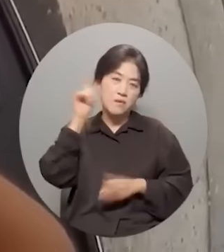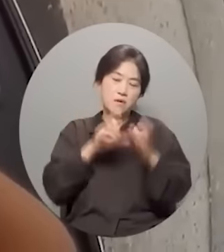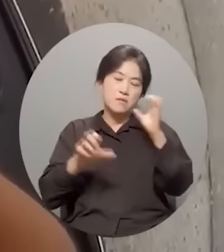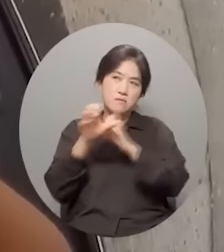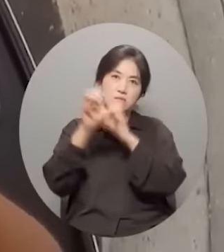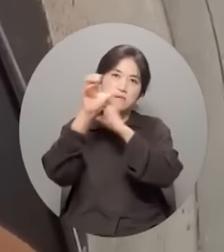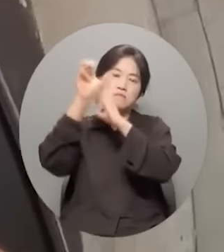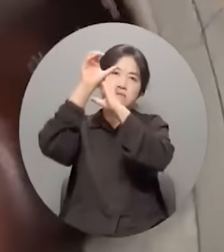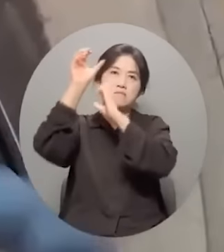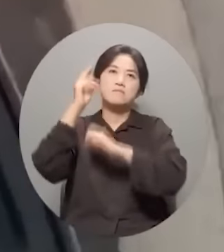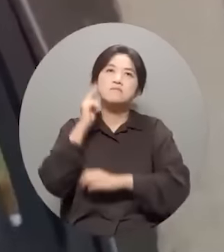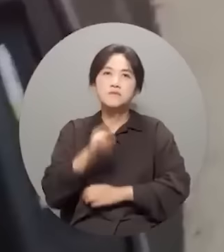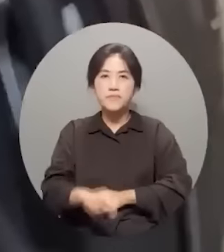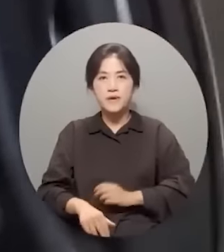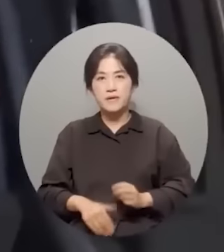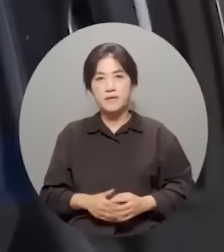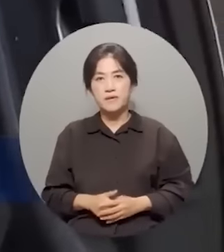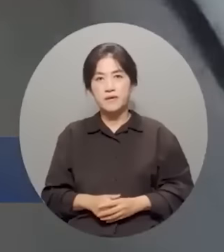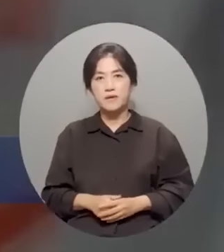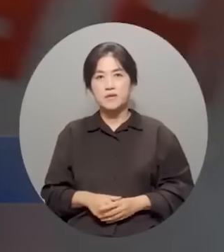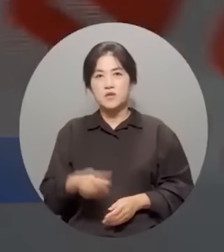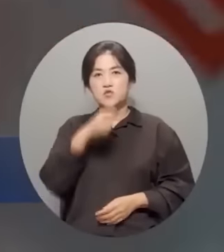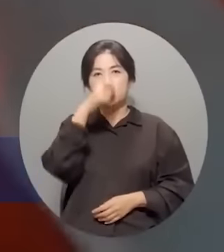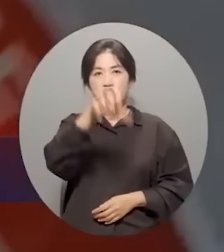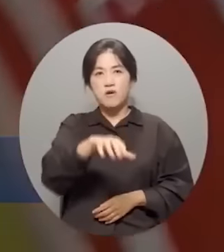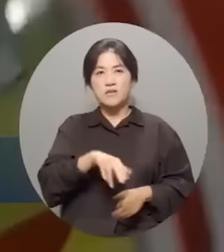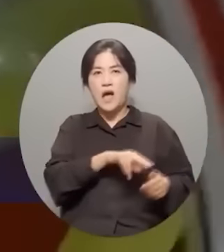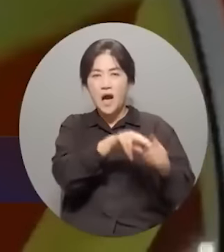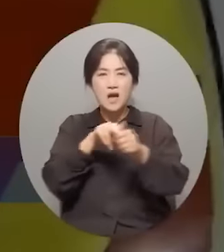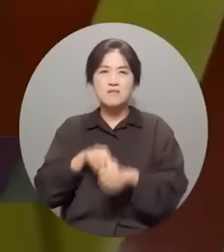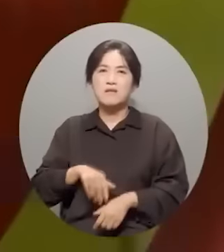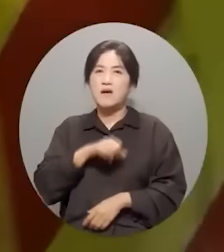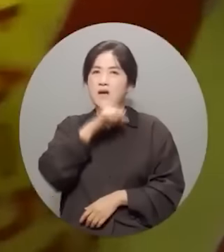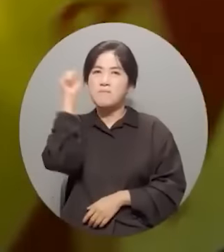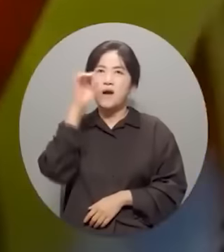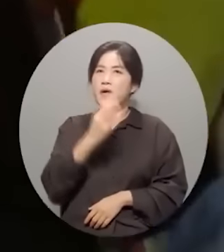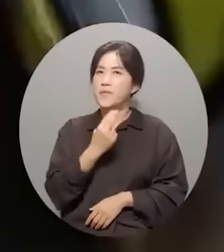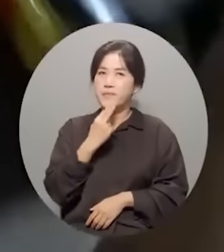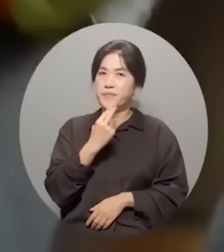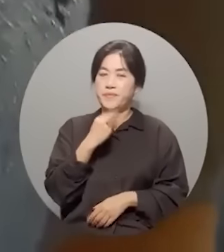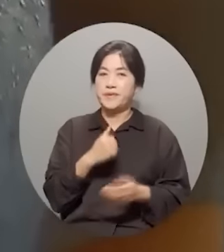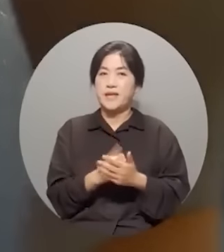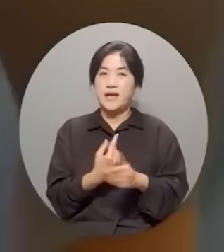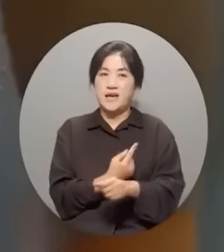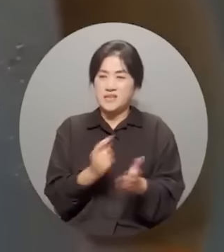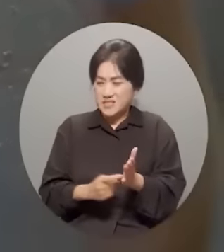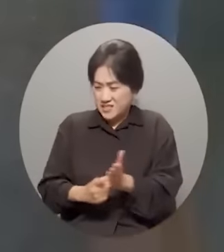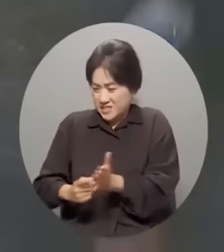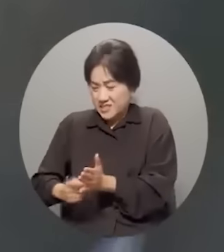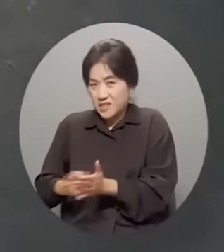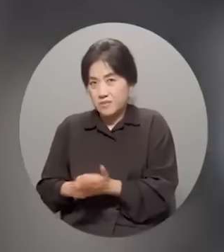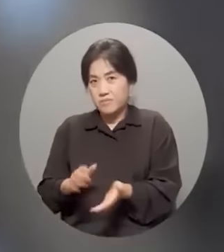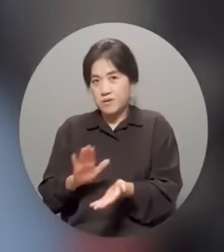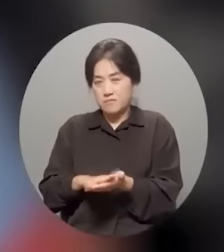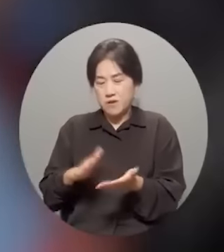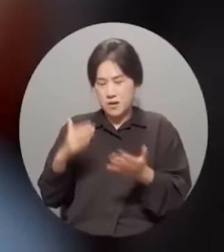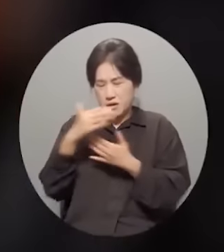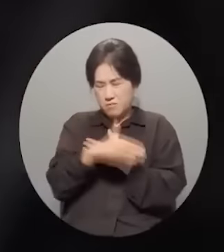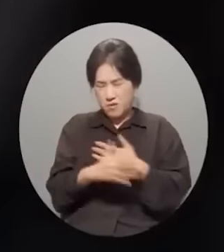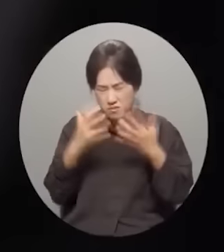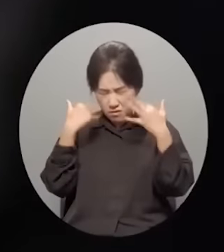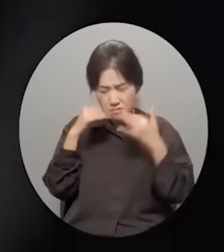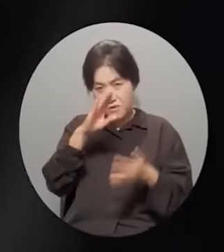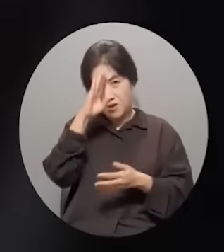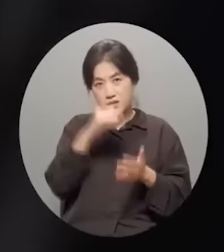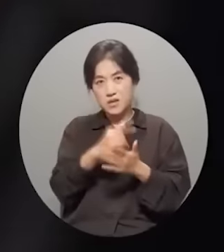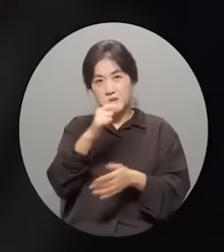강도를 더합니다 수원까지 다 알아봤는데 되지를 않아요 1시가 급한 온열 질환자는 16km